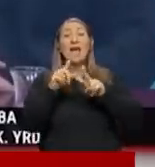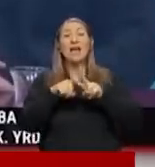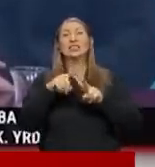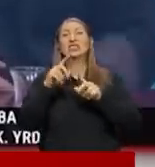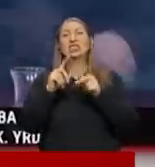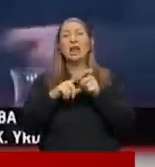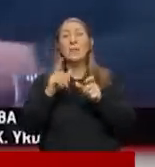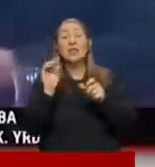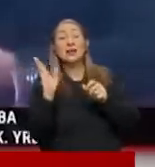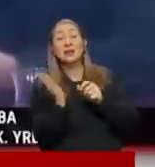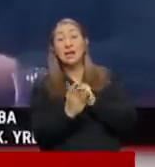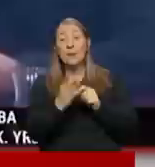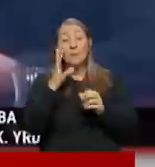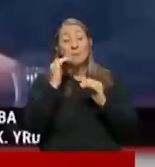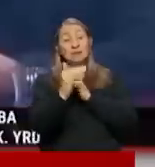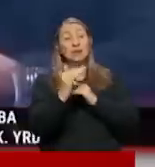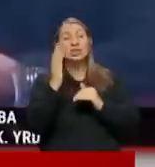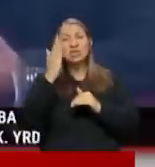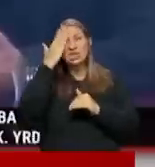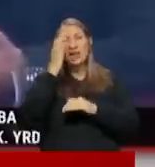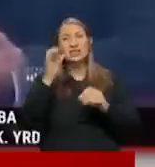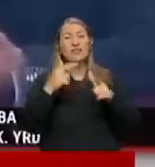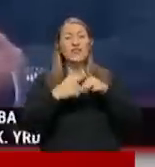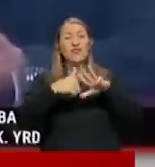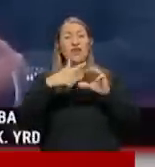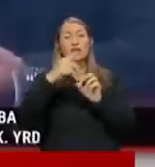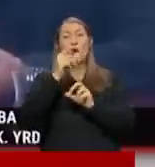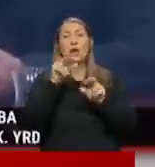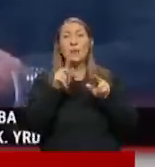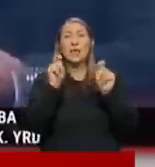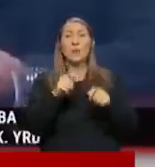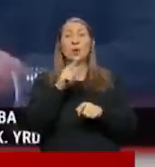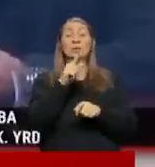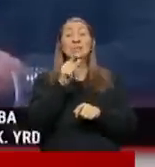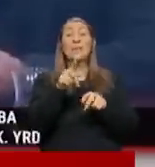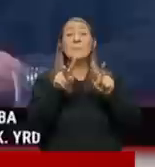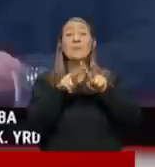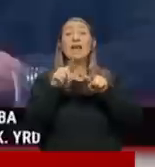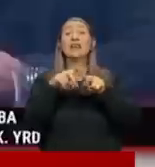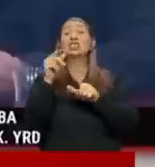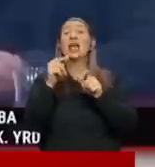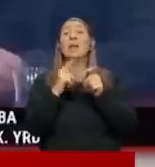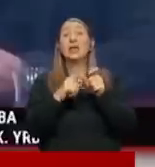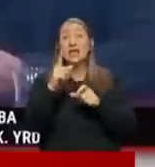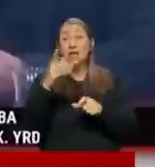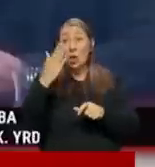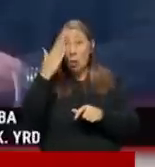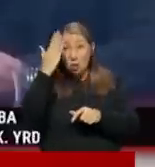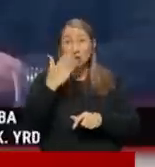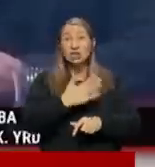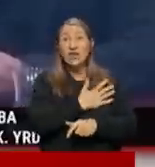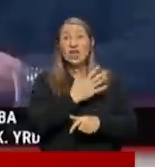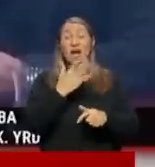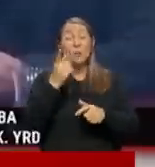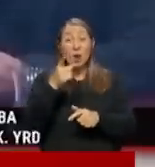ihanet içerisindedir. Milletimizi katleden şerefsiz FETÖ'cüler gibi davranmaktadır. Sen Mehmet Ali Çelebi onuruna, şerefine,